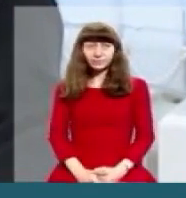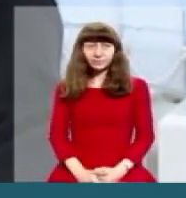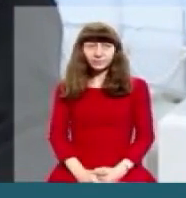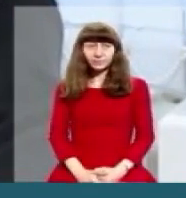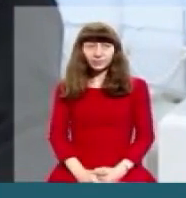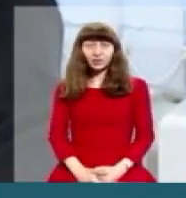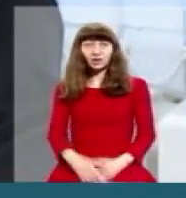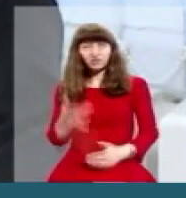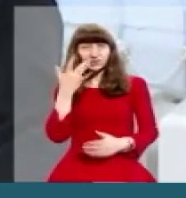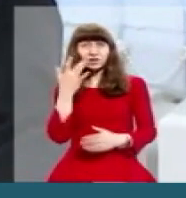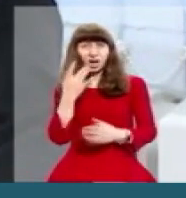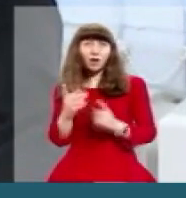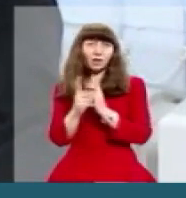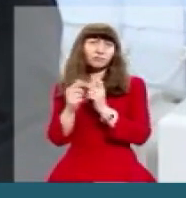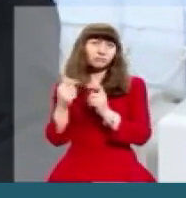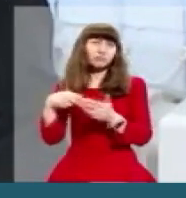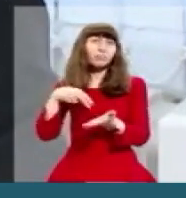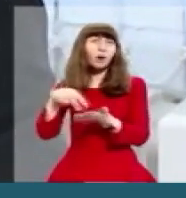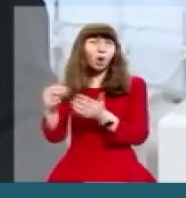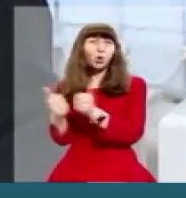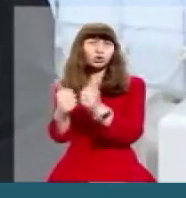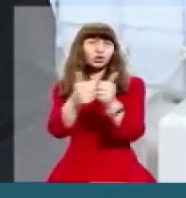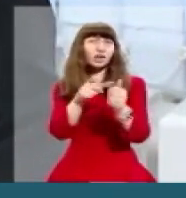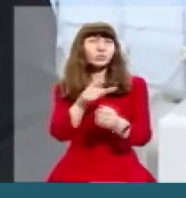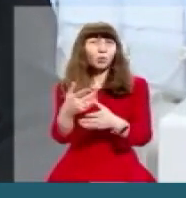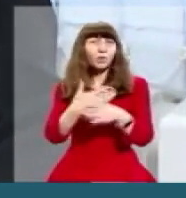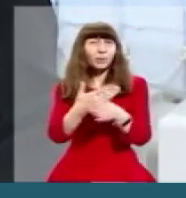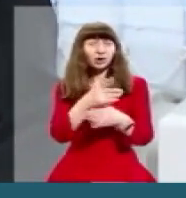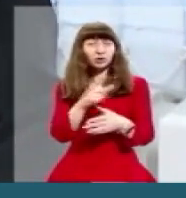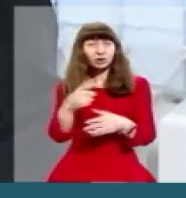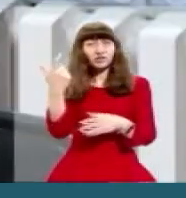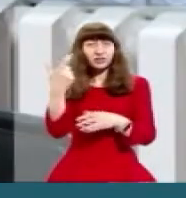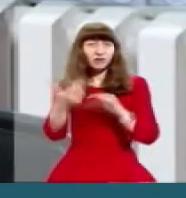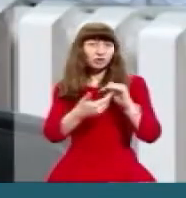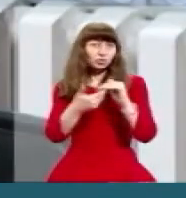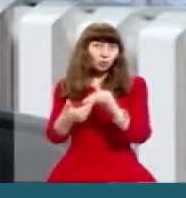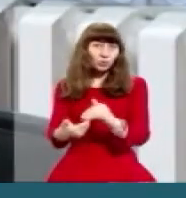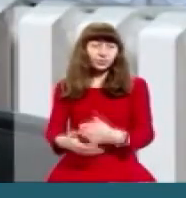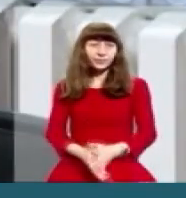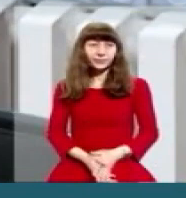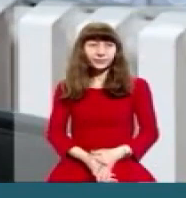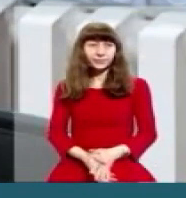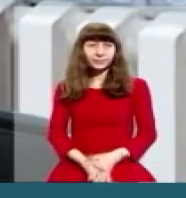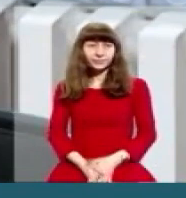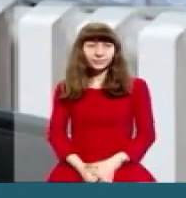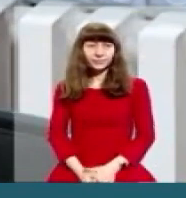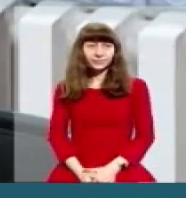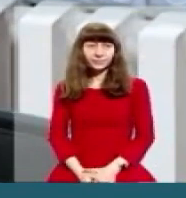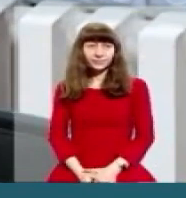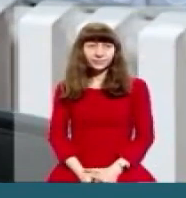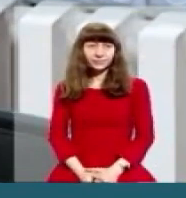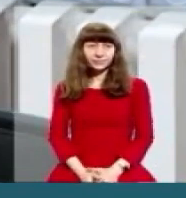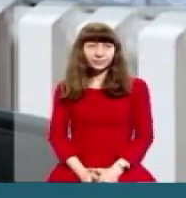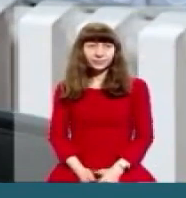прохожие помогают таким людям, вызывают скорую помощь. Те уже оказывают медицинскую помощь и доставляют больных к нам. Ну, если человек банально подвернул лодыжку, почему бы